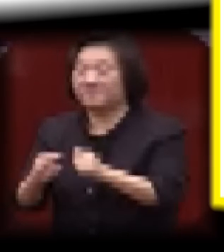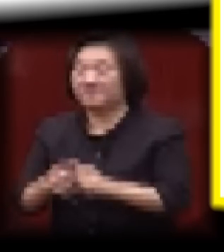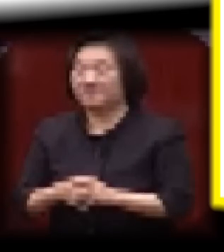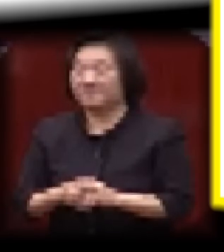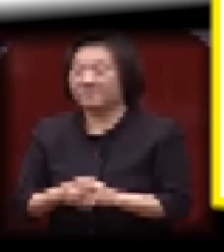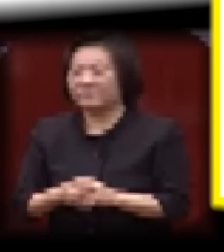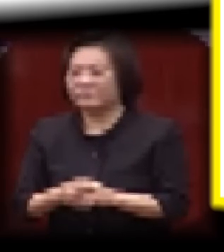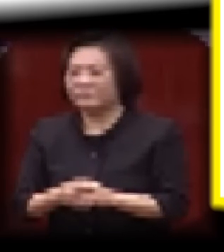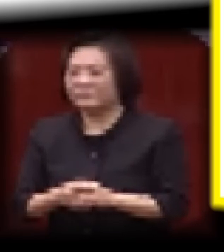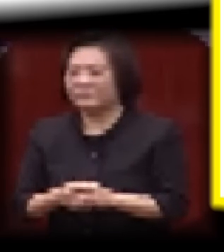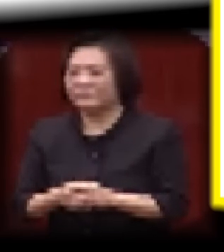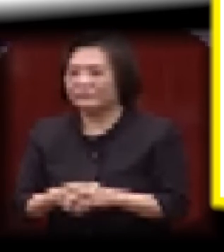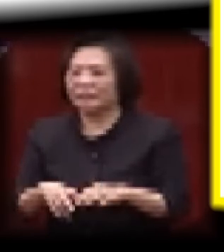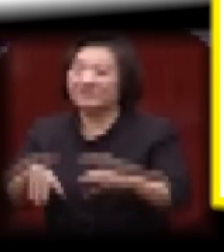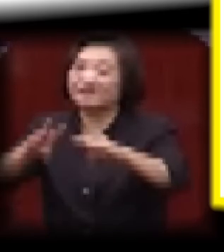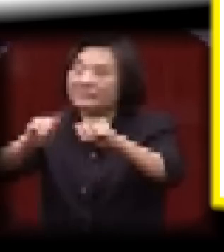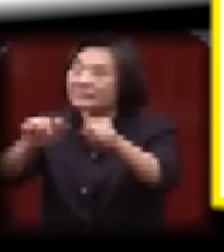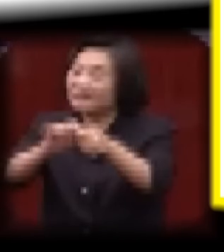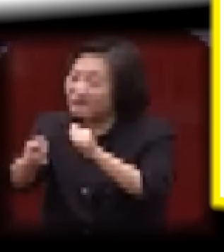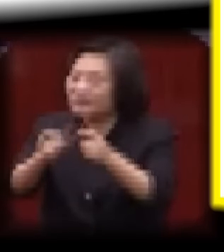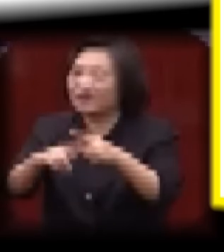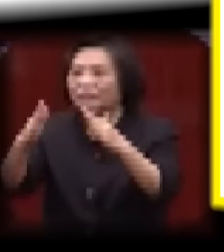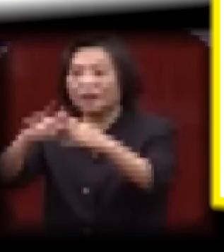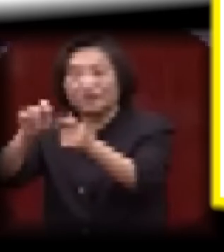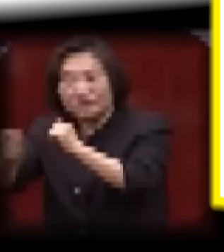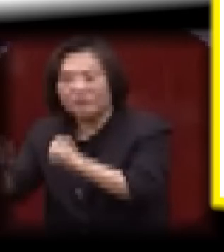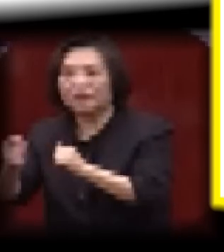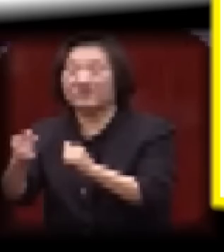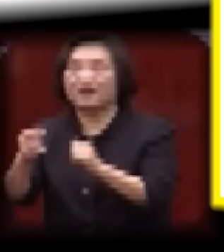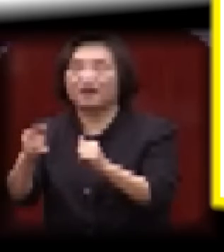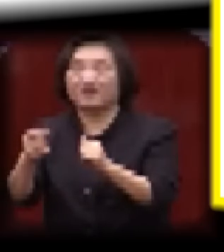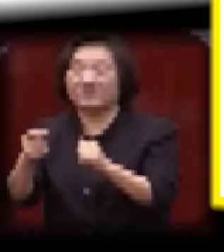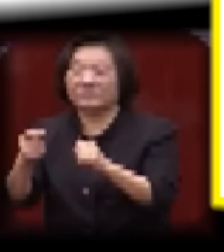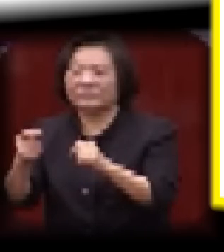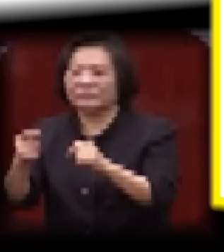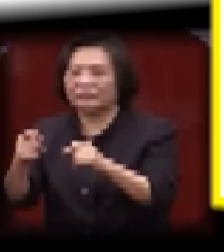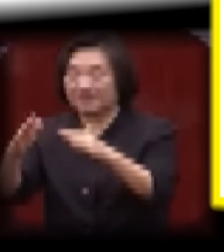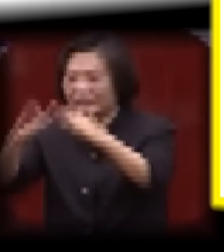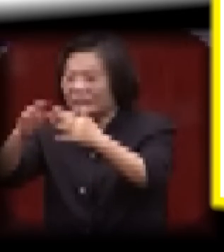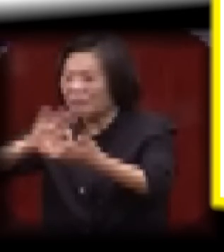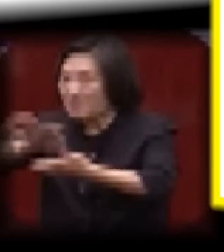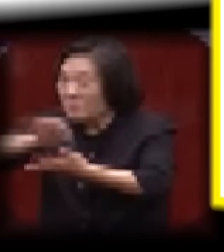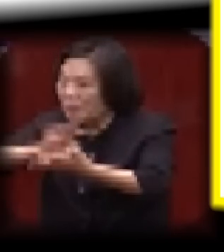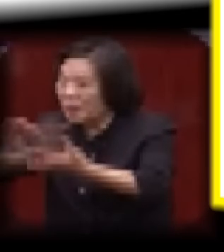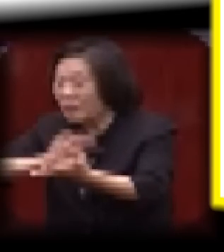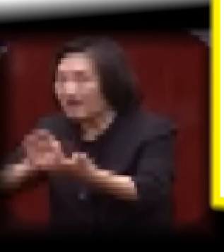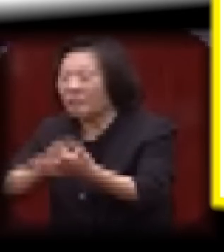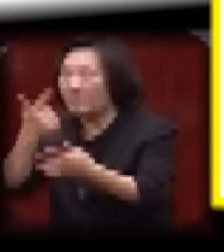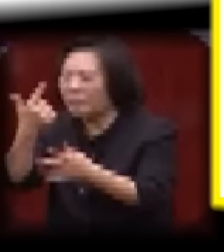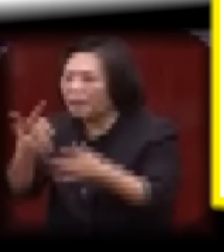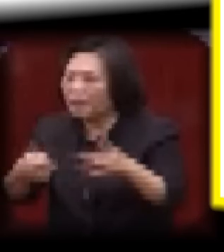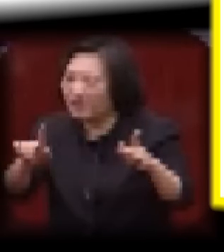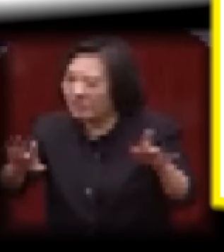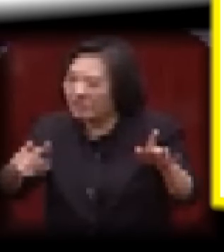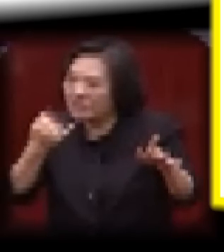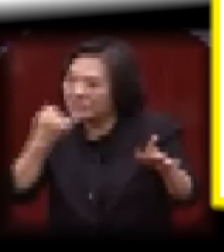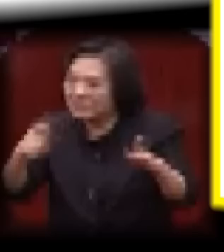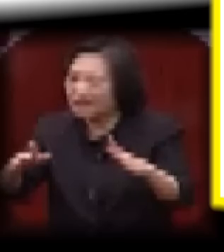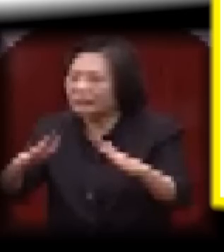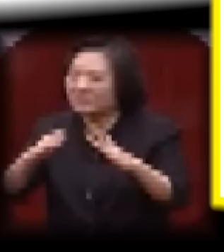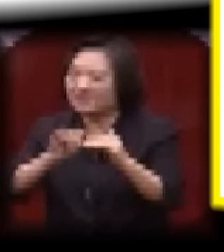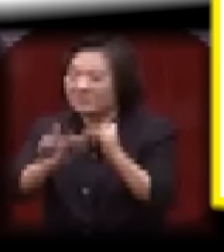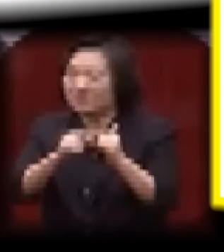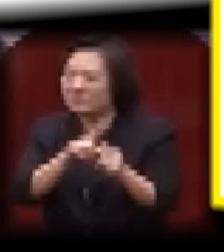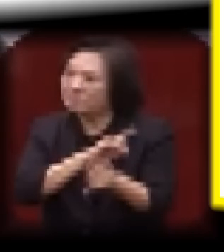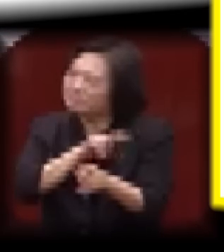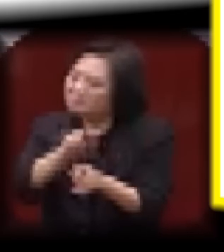那种公告地价啦，或是这些房屋税，然后就买房屋的地那个价格，然后我们就慢慢给它进入市场去决定，这是目